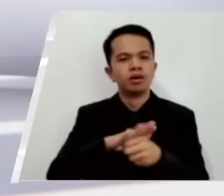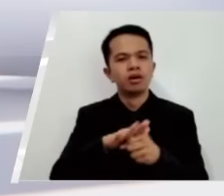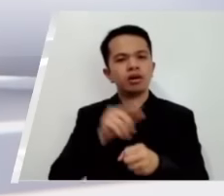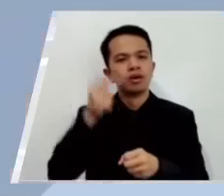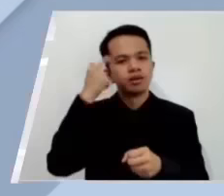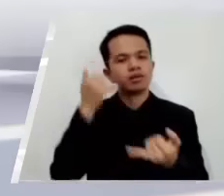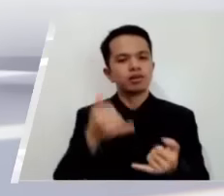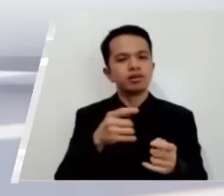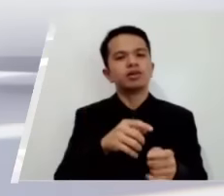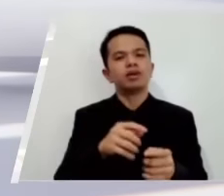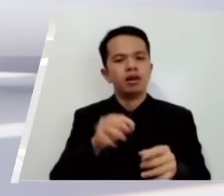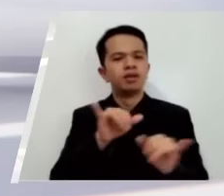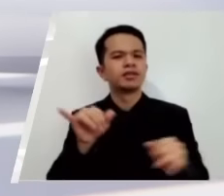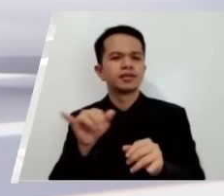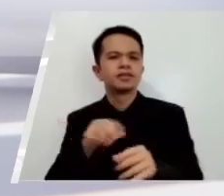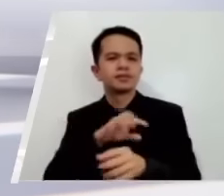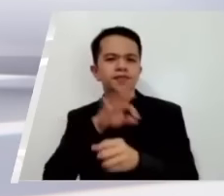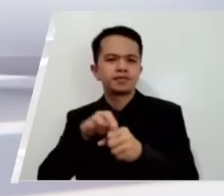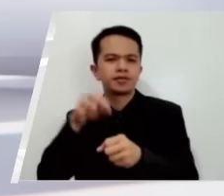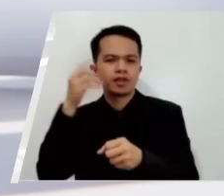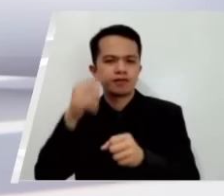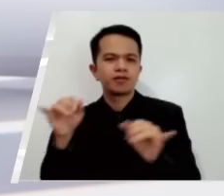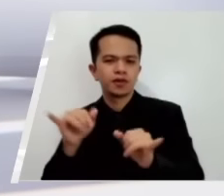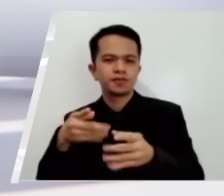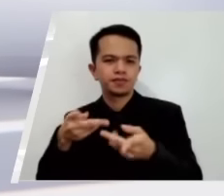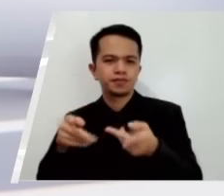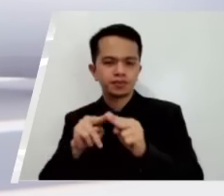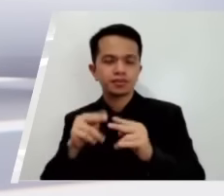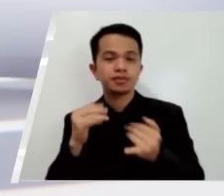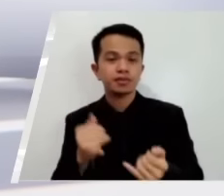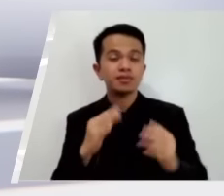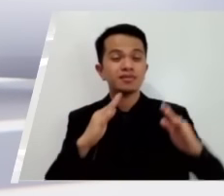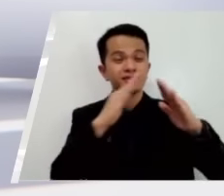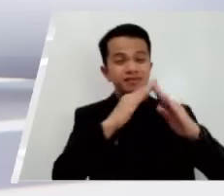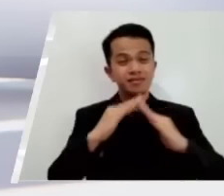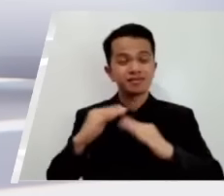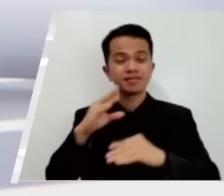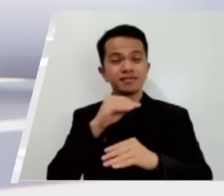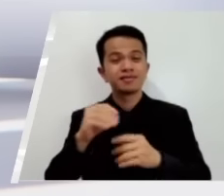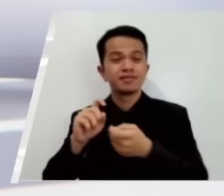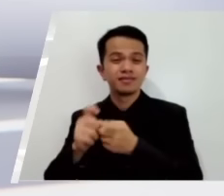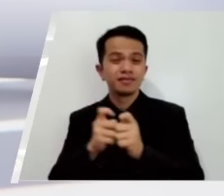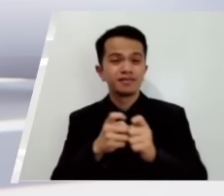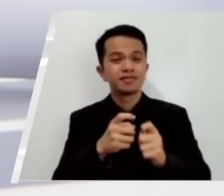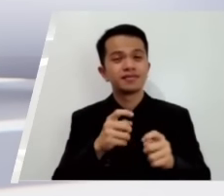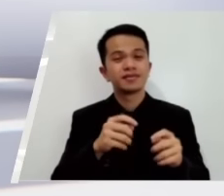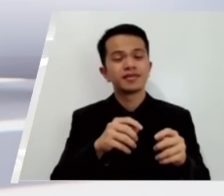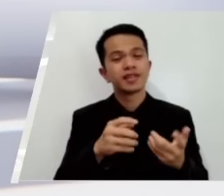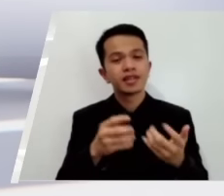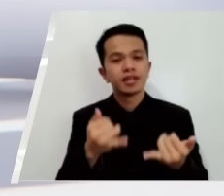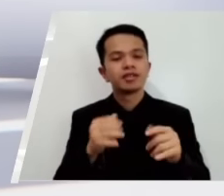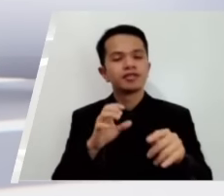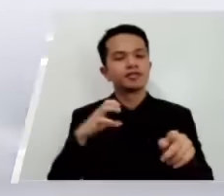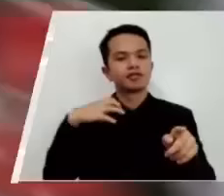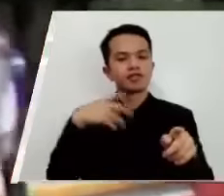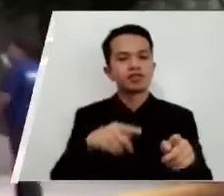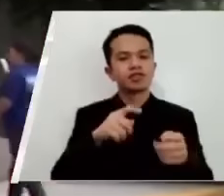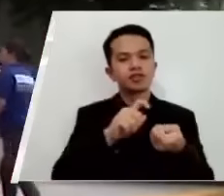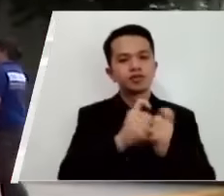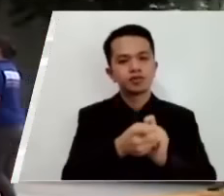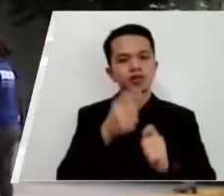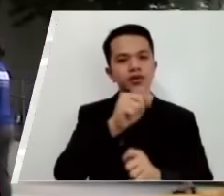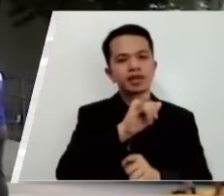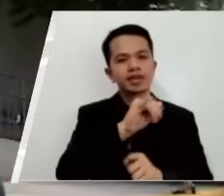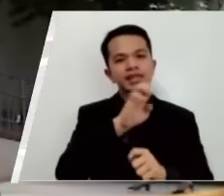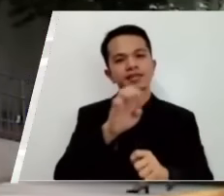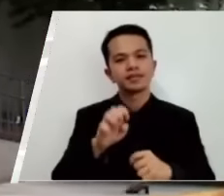parehong posisyon. Sa Urban Planning, Housing and Resettlement Committee, pinalitan siya bilang chair ni Senadora Aimee Marcos. Para